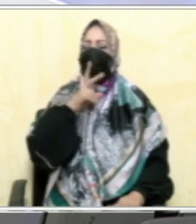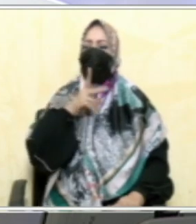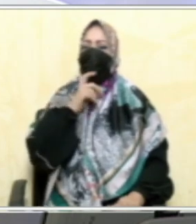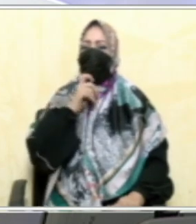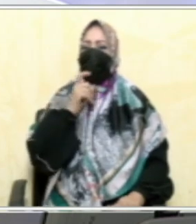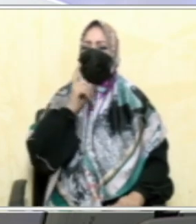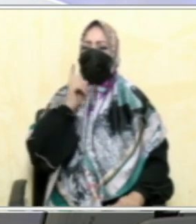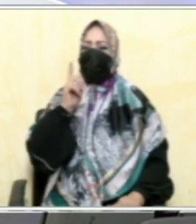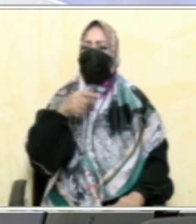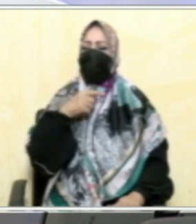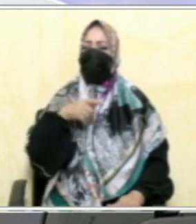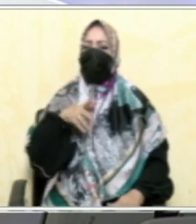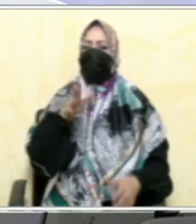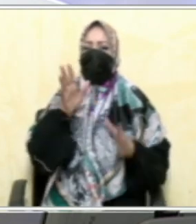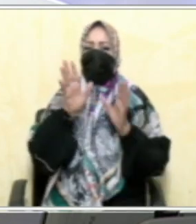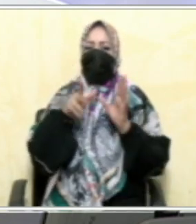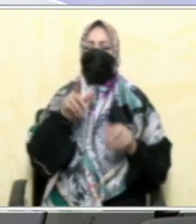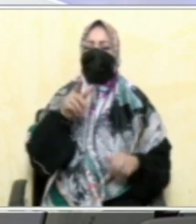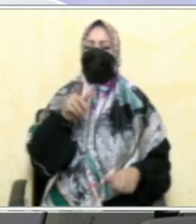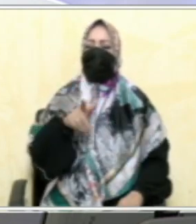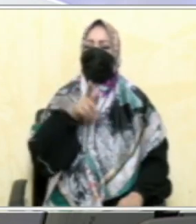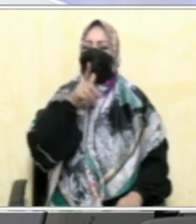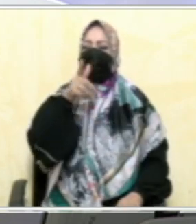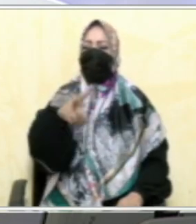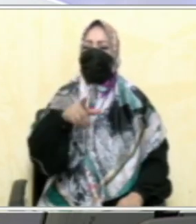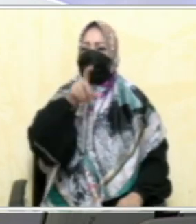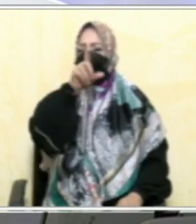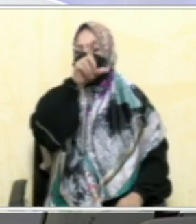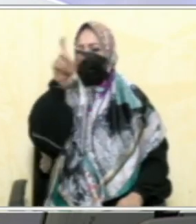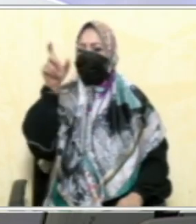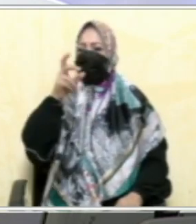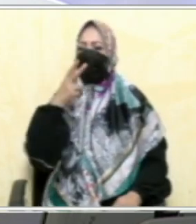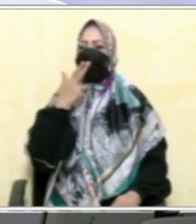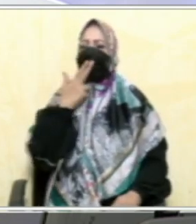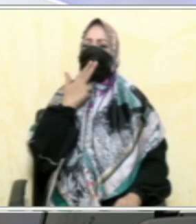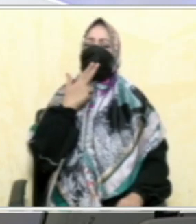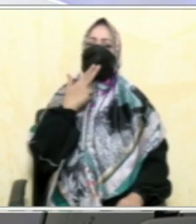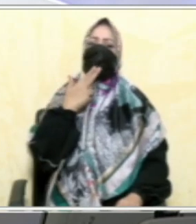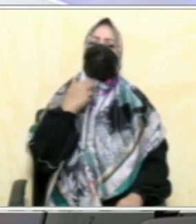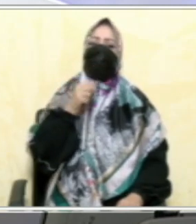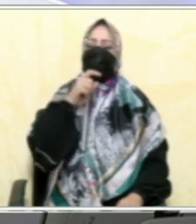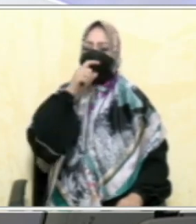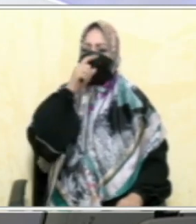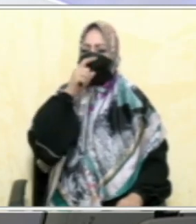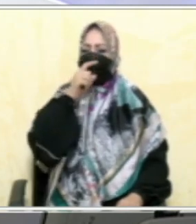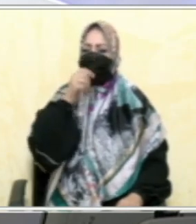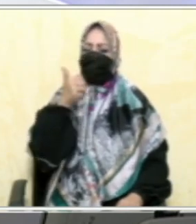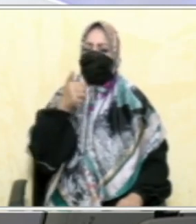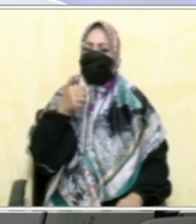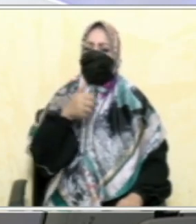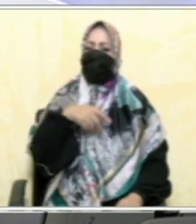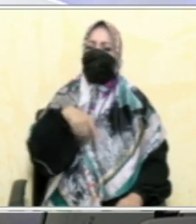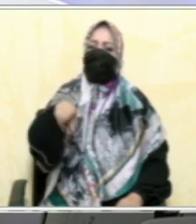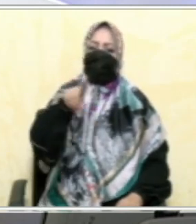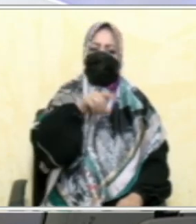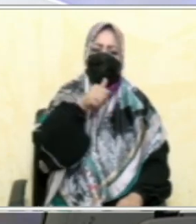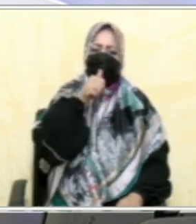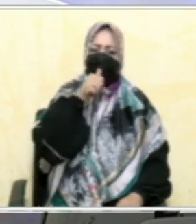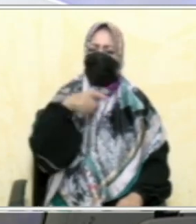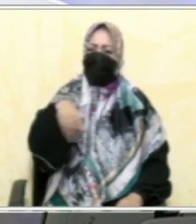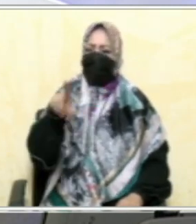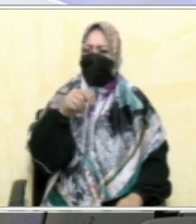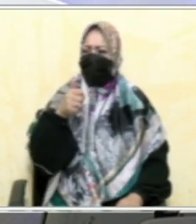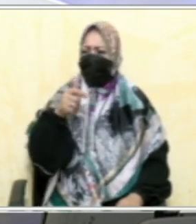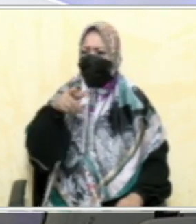ماء. وهؤلاء الغرب يعني لا يعلمون للنظافة معنى كالمعنى الذي هو في الإسلام.